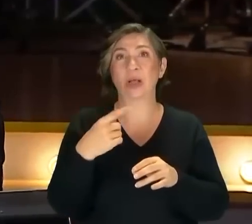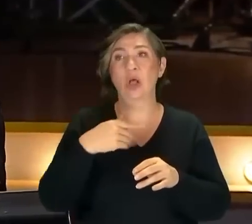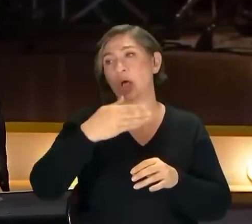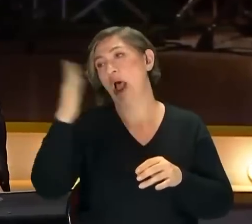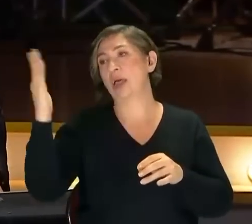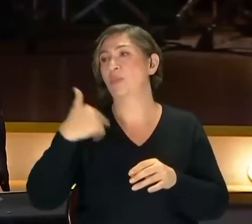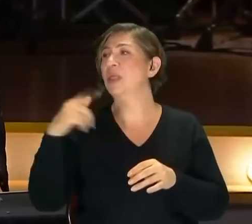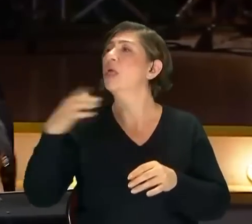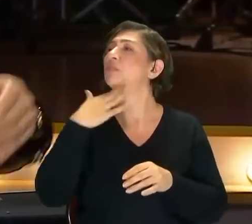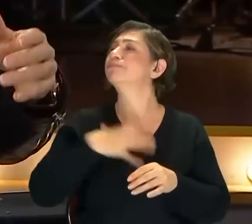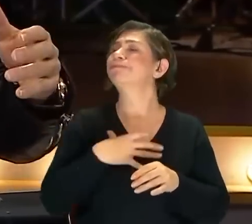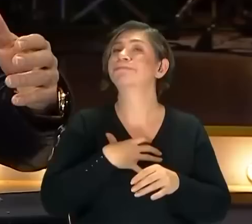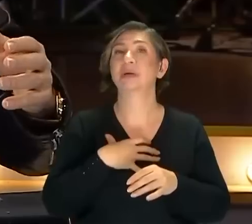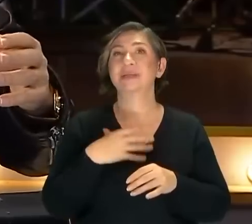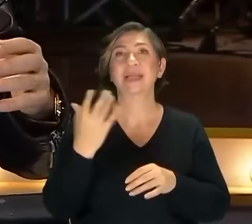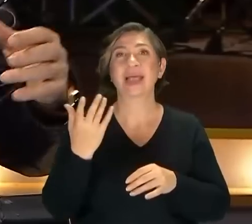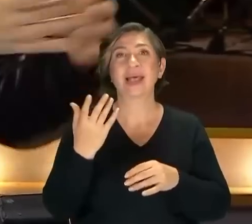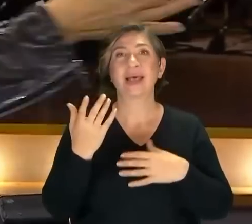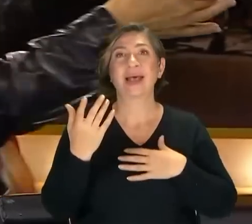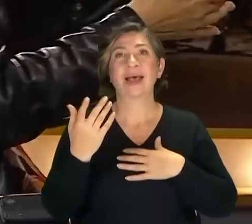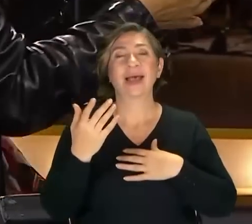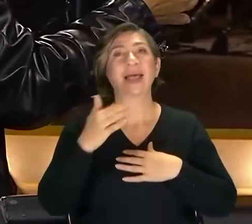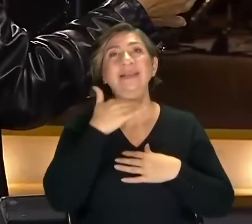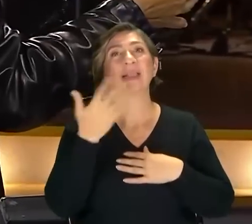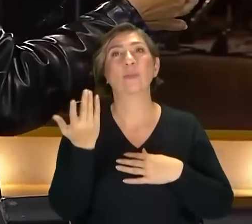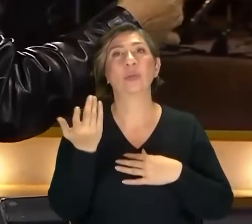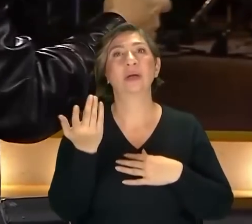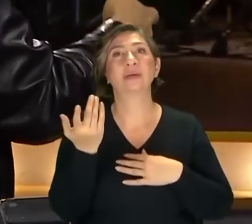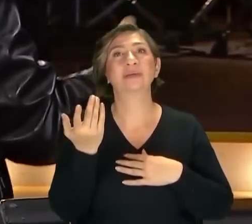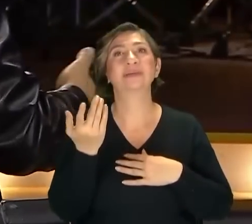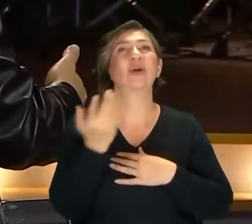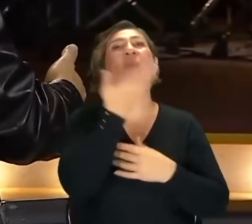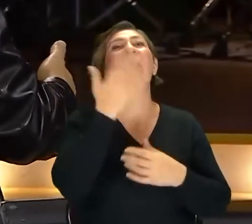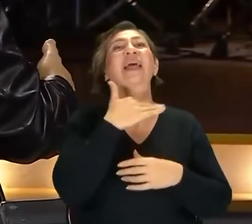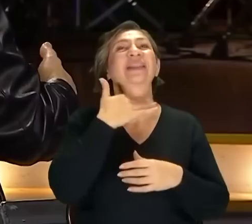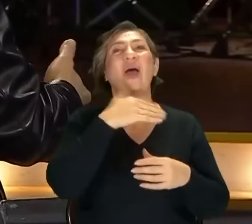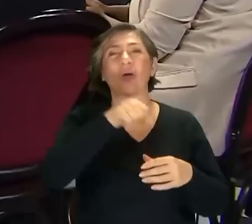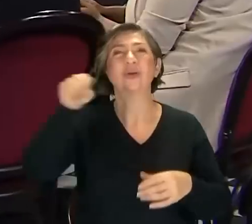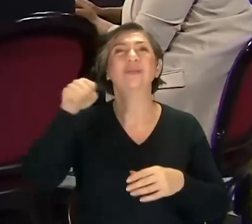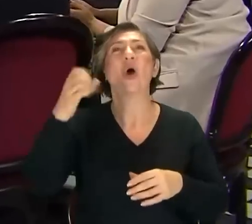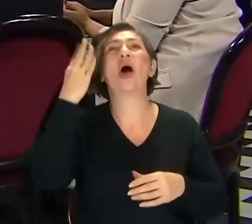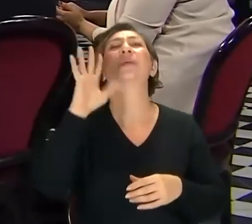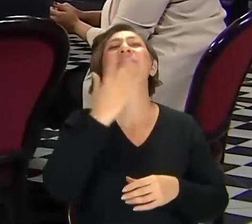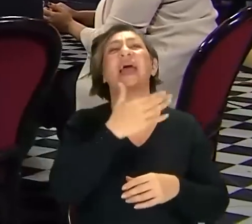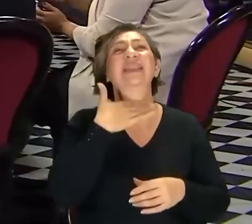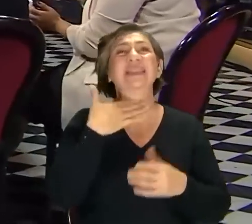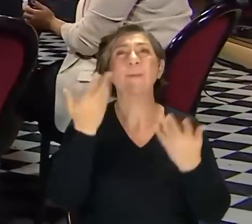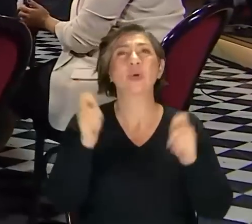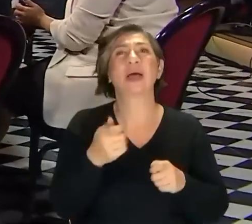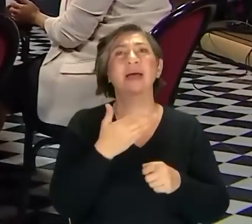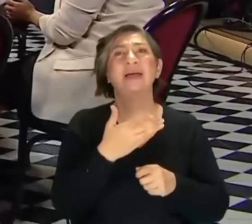ayır ulan bana bu eti. Çünkü eti şey yapıyorlar ya, ne yapıyorlar eti? Lan o kadar götürdüm size oralara, hiç öğrenemedim eti ne